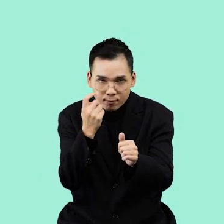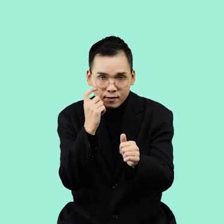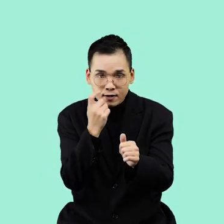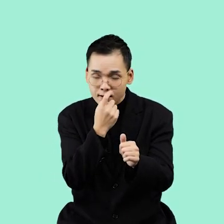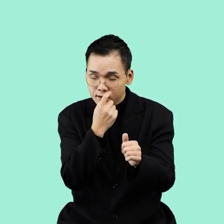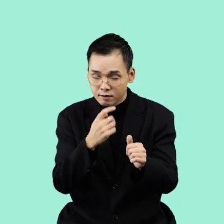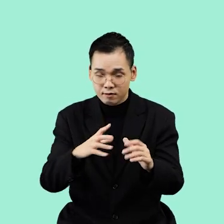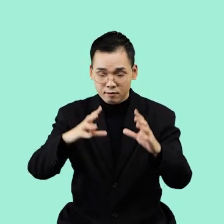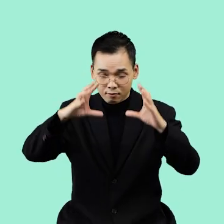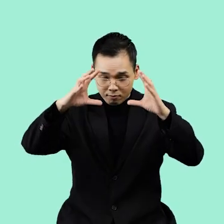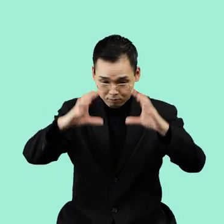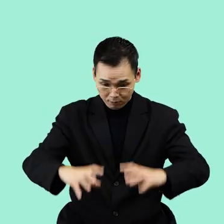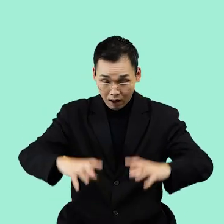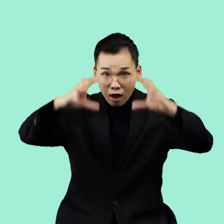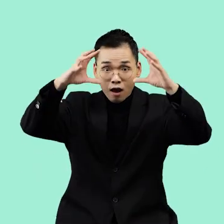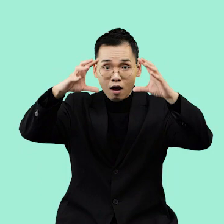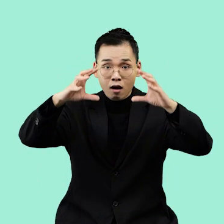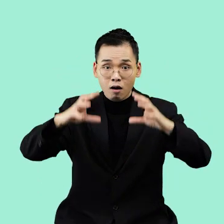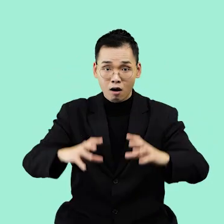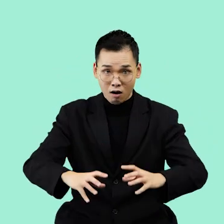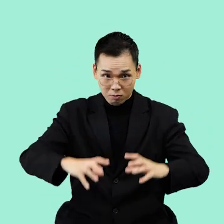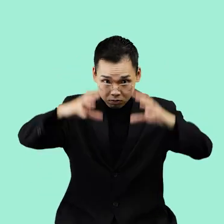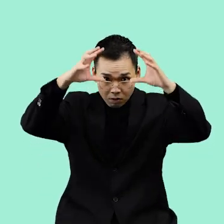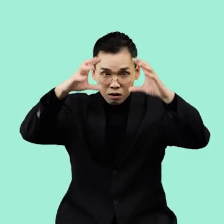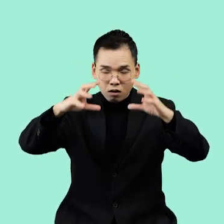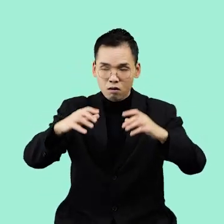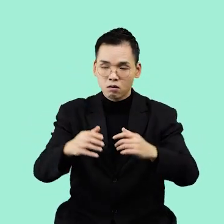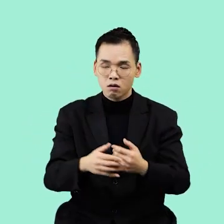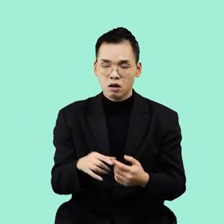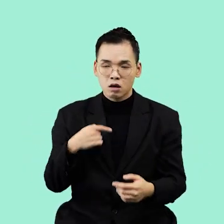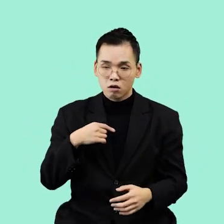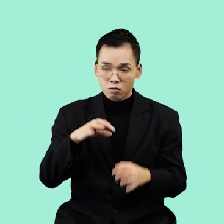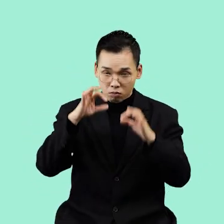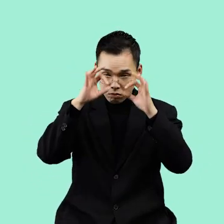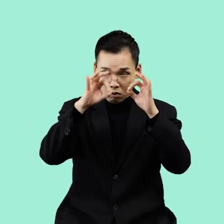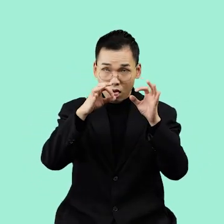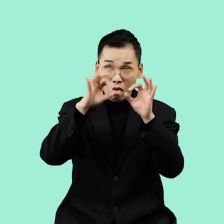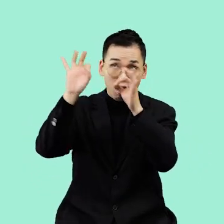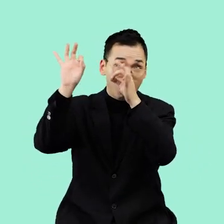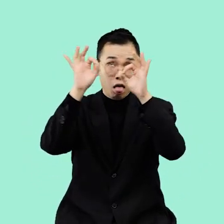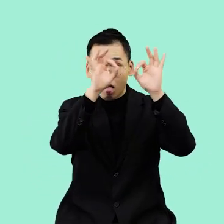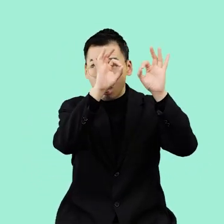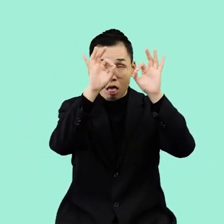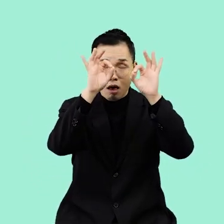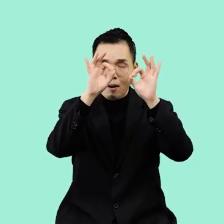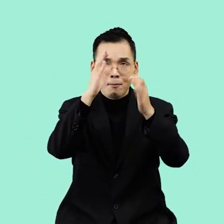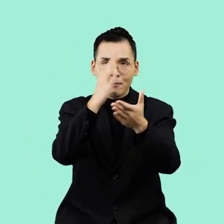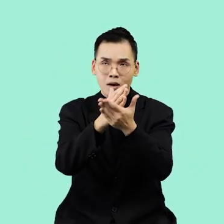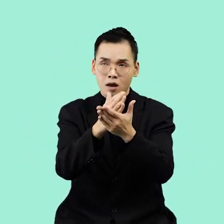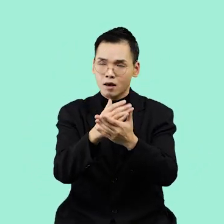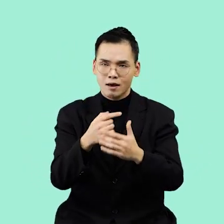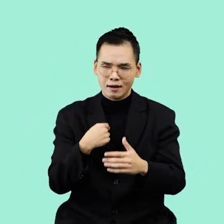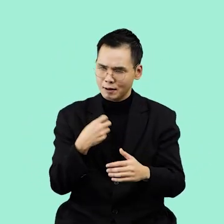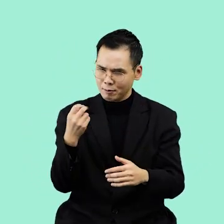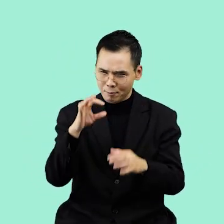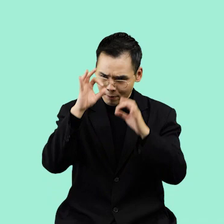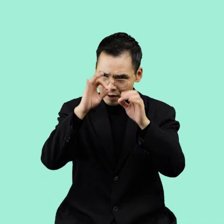짐볼을 튀기는 치료인 경우 환자가 다른 데를 보지 않고 공에 집중하도록